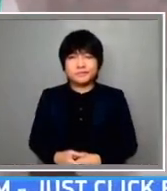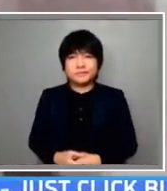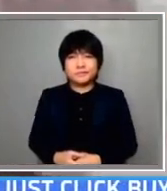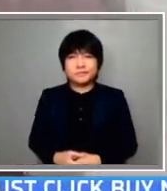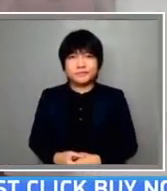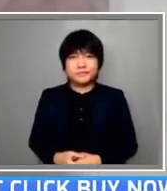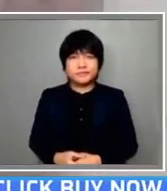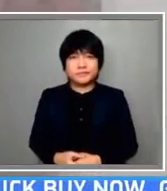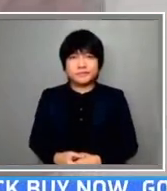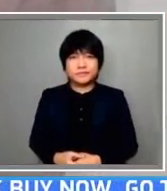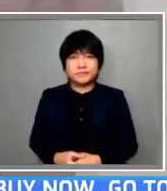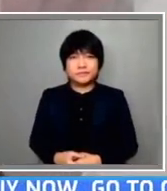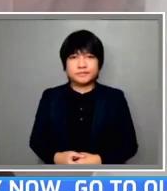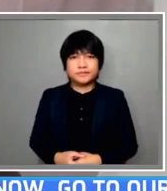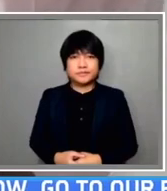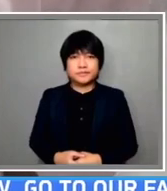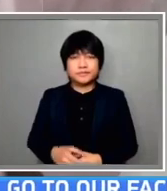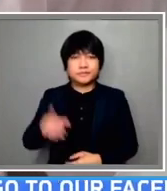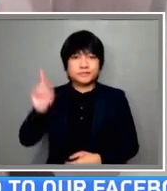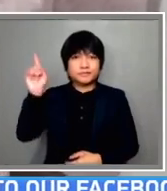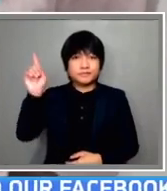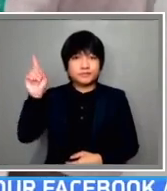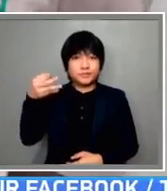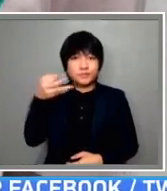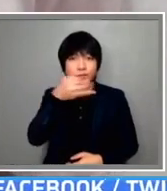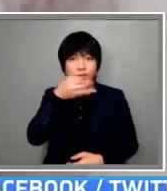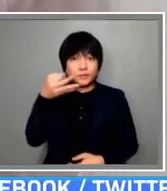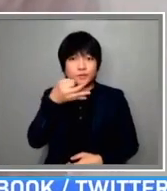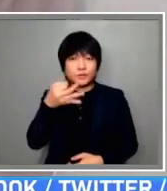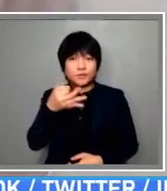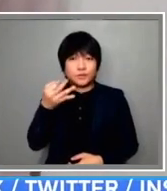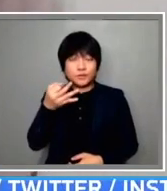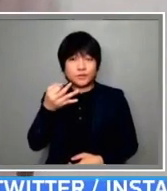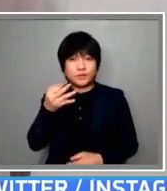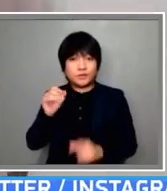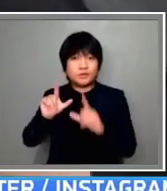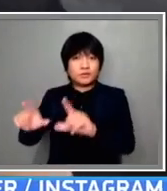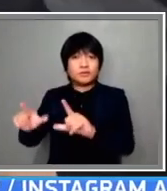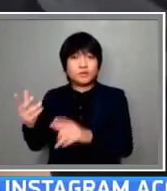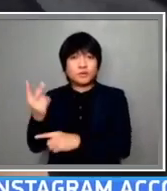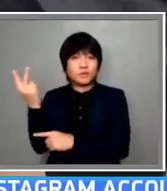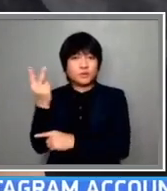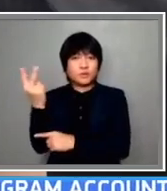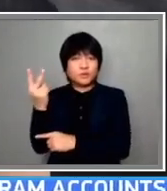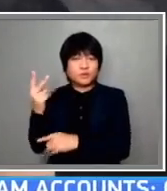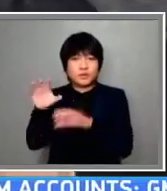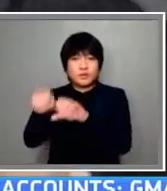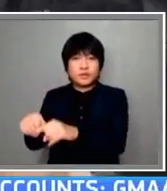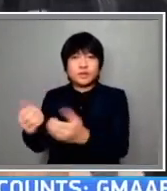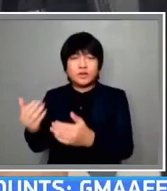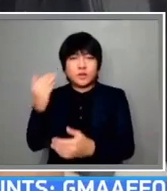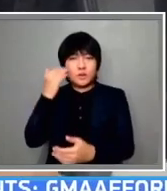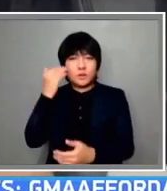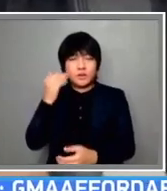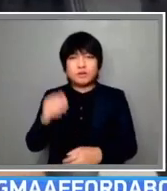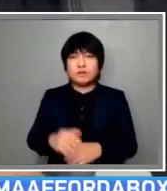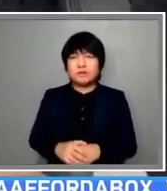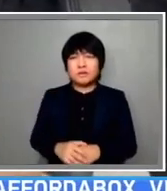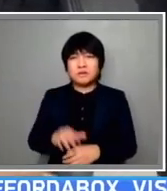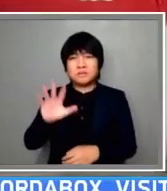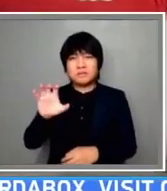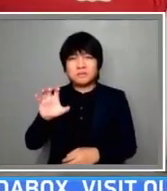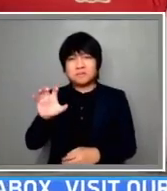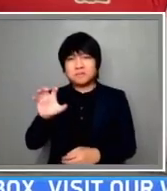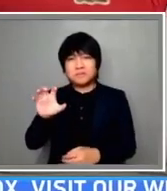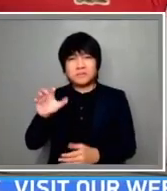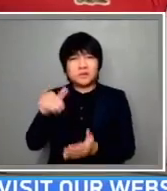Balik kulungan naman ang 2 drug suspect na inaresto sa Bacoor, Cavite. Nakuha sa kanila ang mahigit 50,000 halaga ng ilegal na droga.